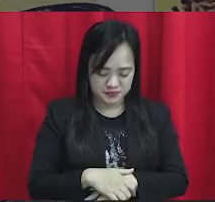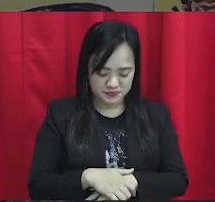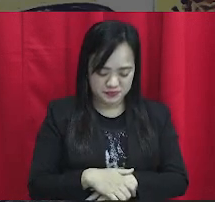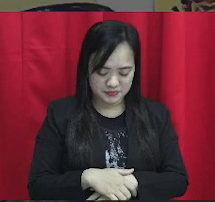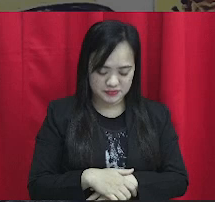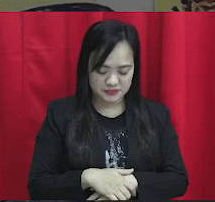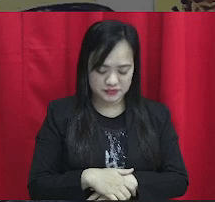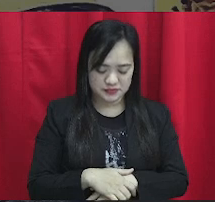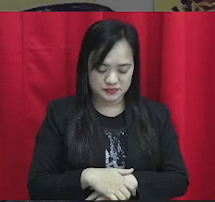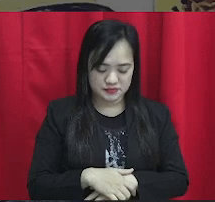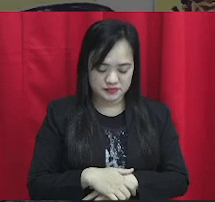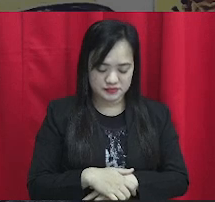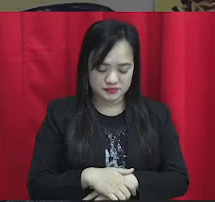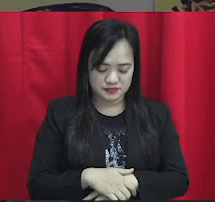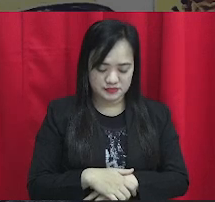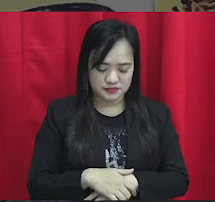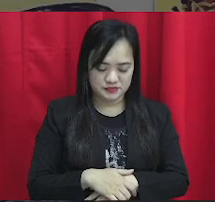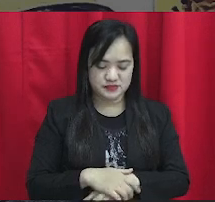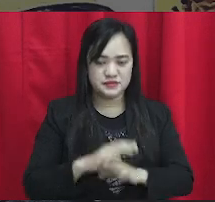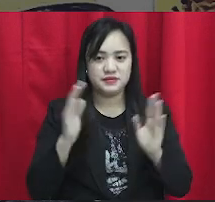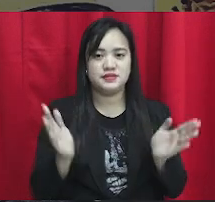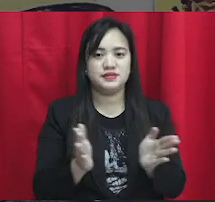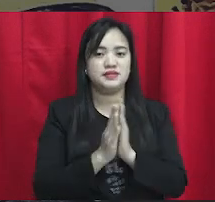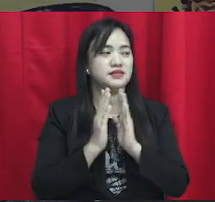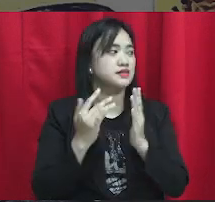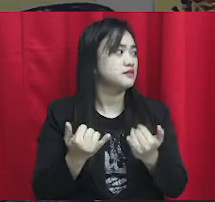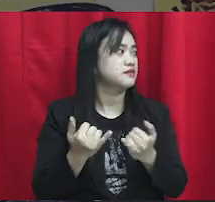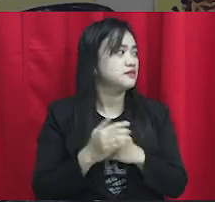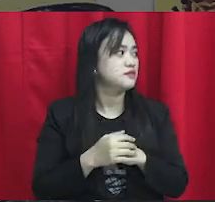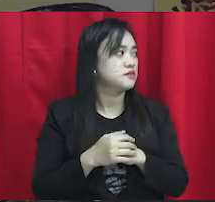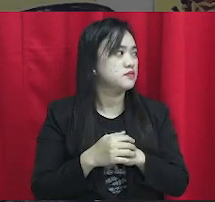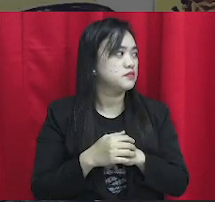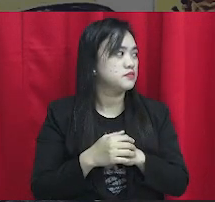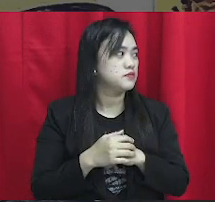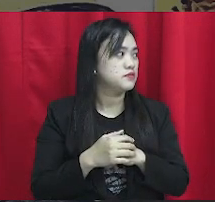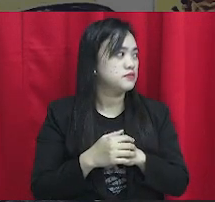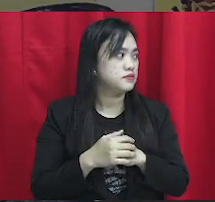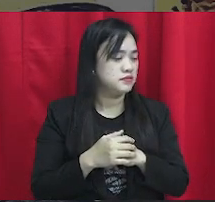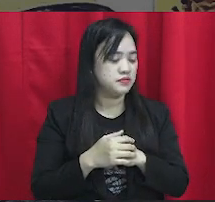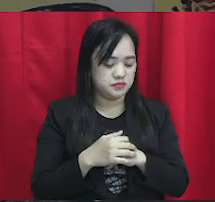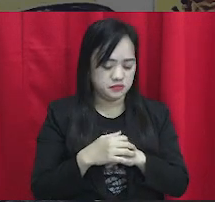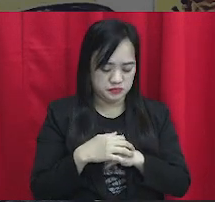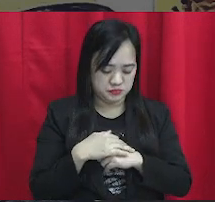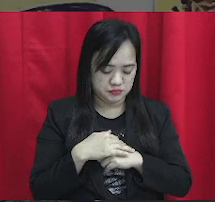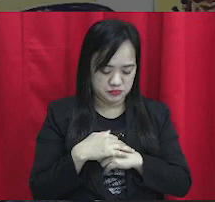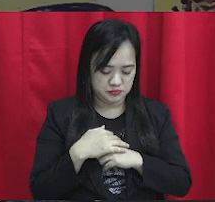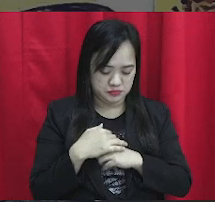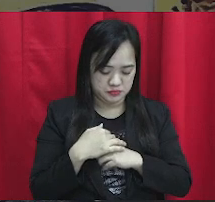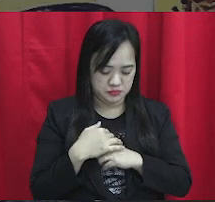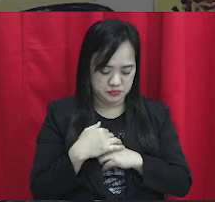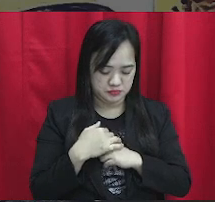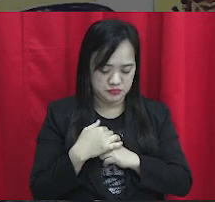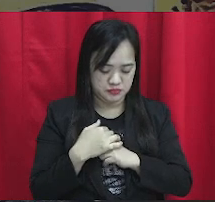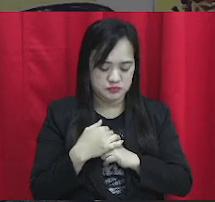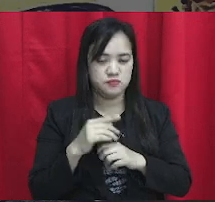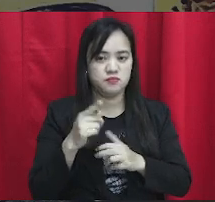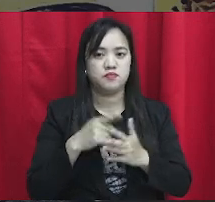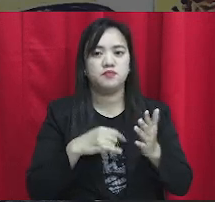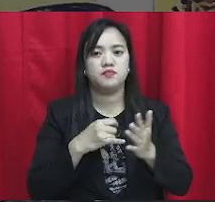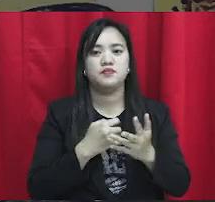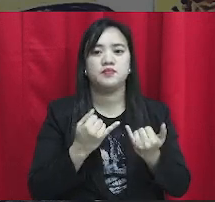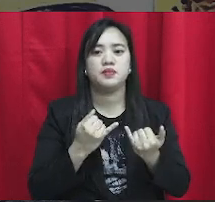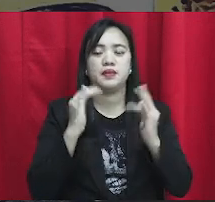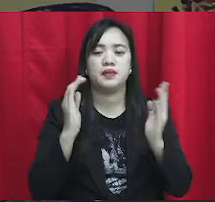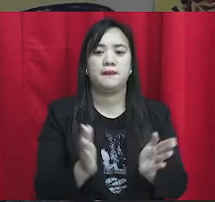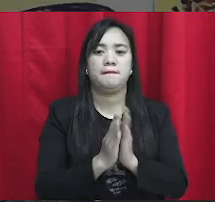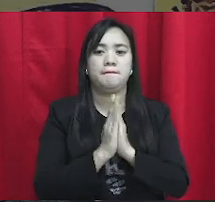Wow! Ano, pakitanong mo naman, guys. Yan, si nanay. Yan, para marinig tayo ni nanay. Nanay Lynn, yan, ano naman, may katanungan